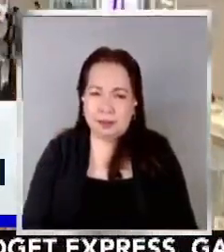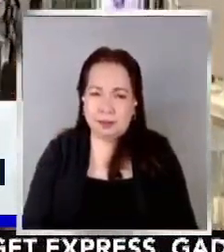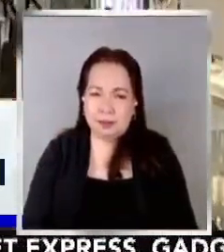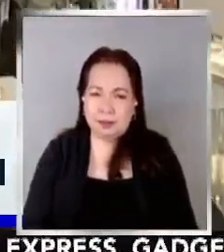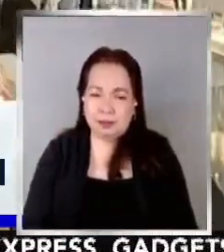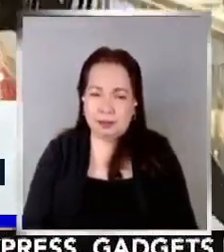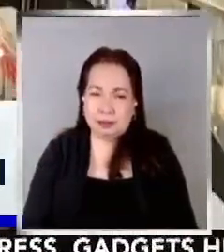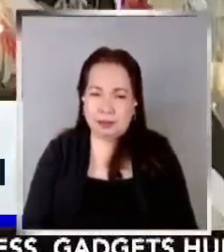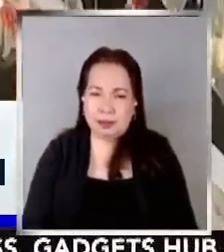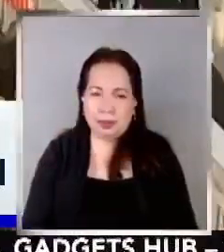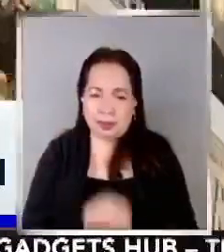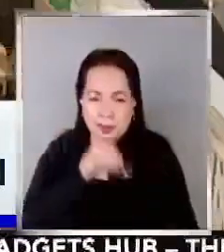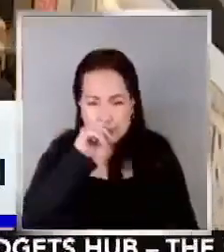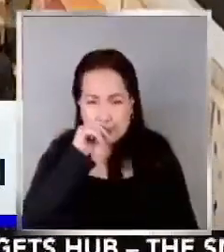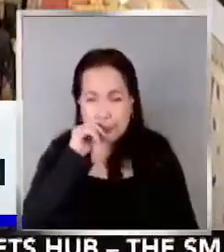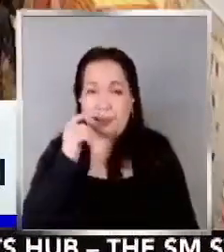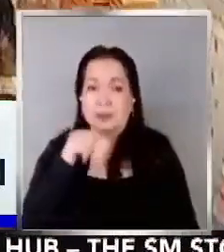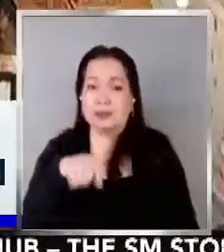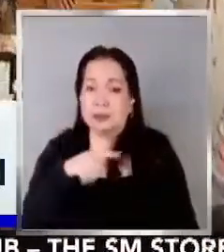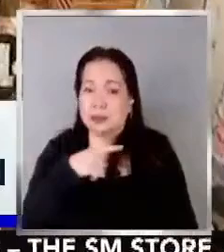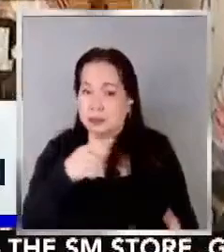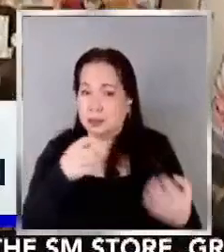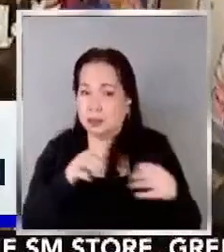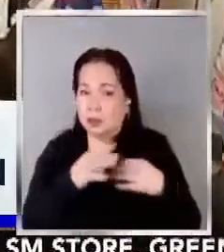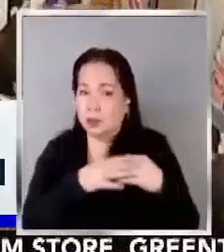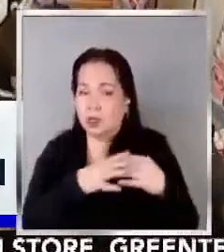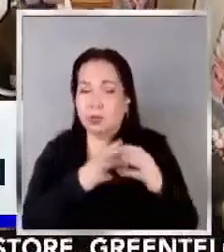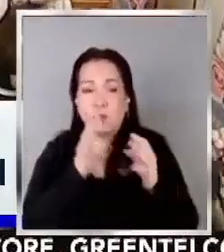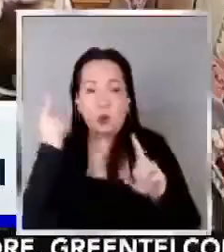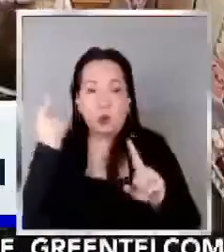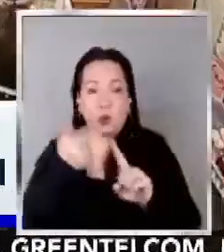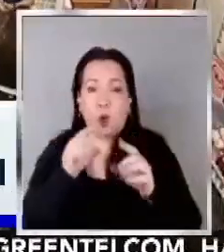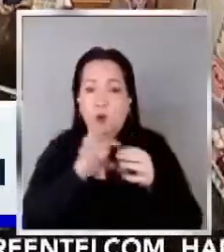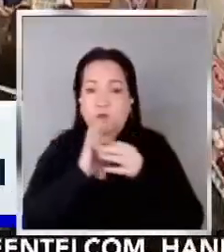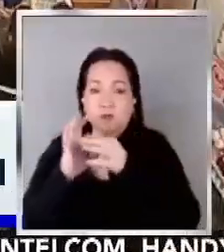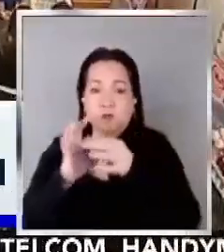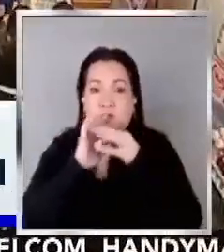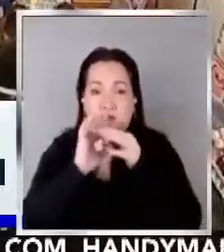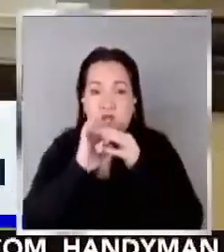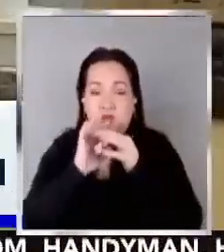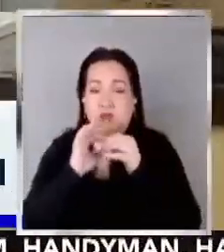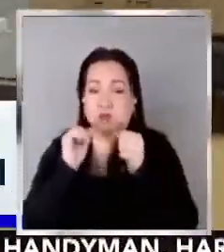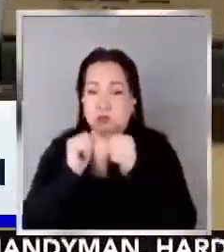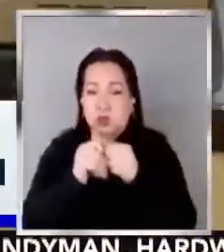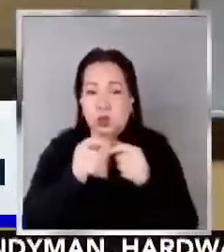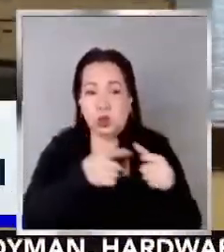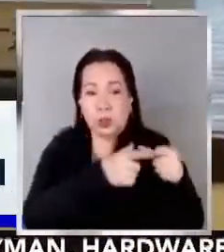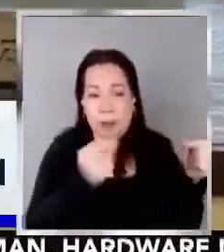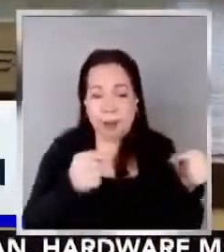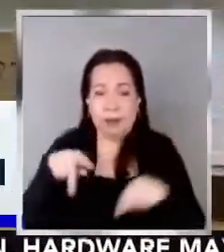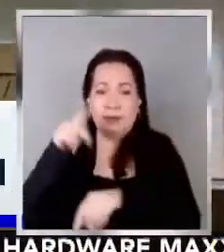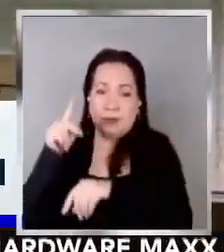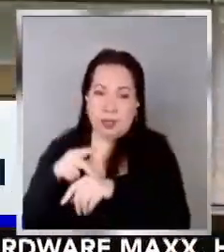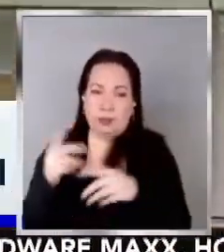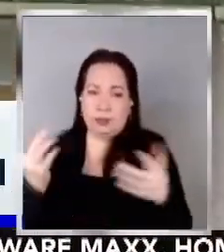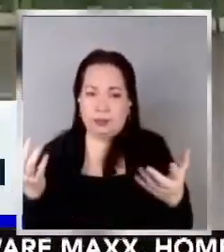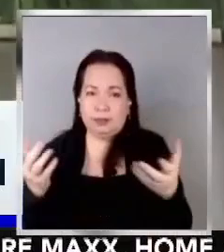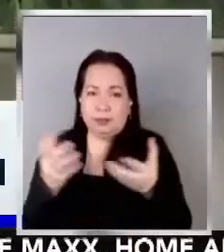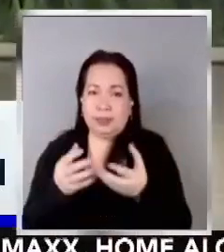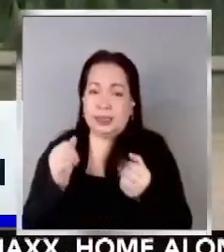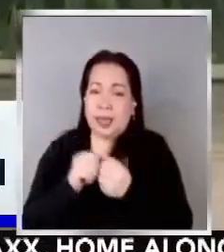Sa nasabing event geared towards unity and good relations ng Pilipinas at Japan, present dito ang